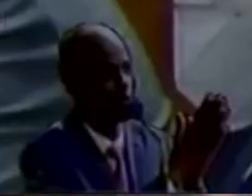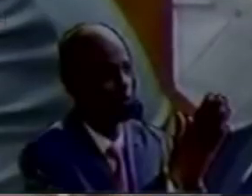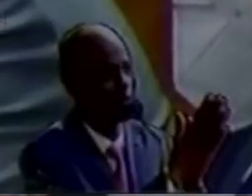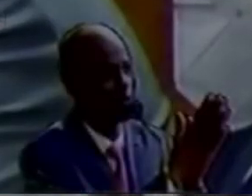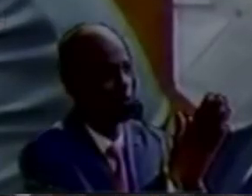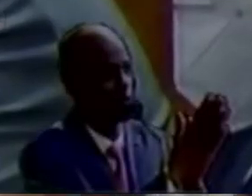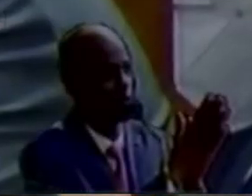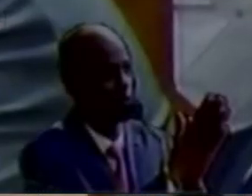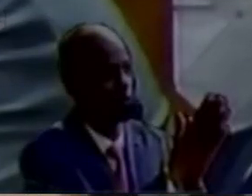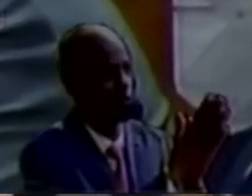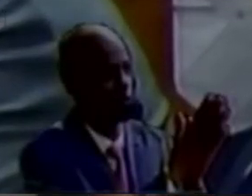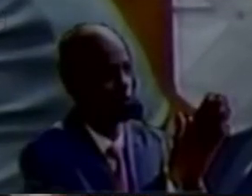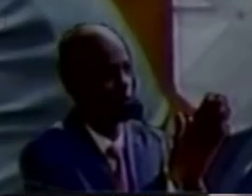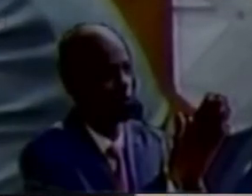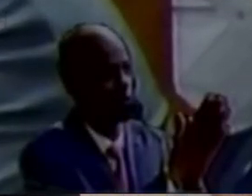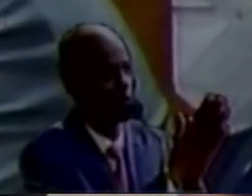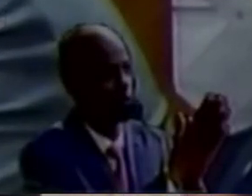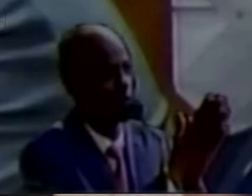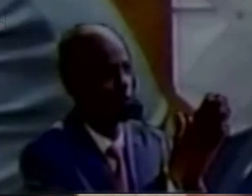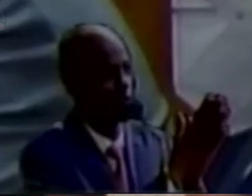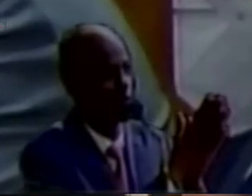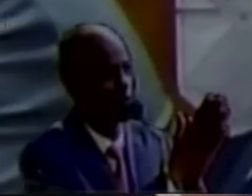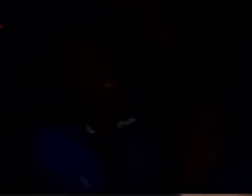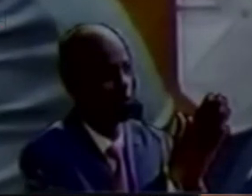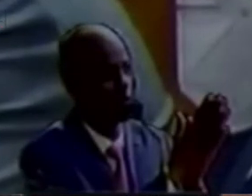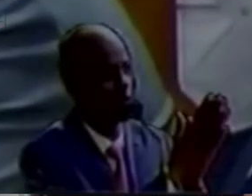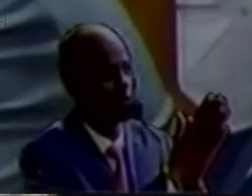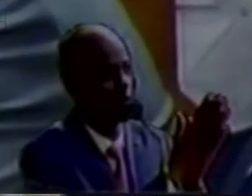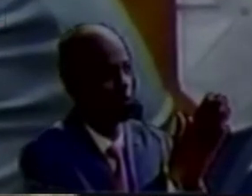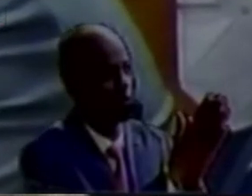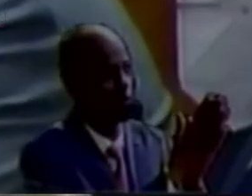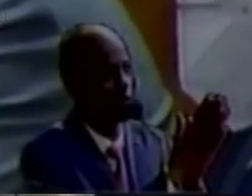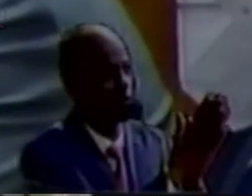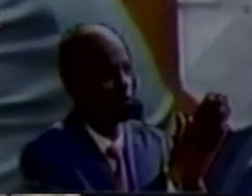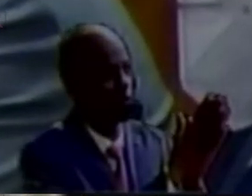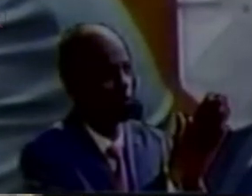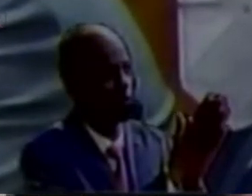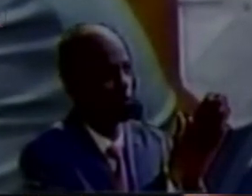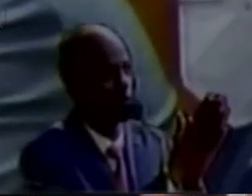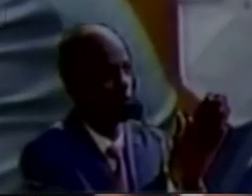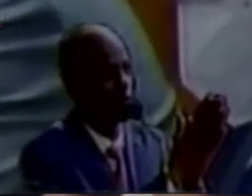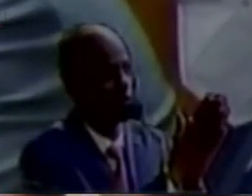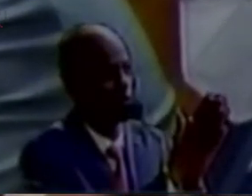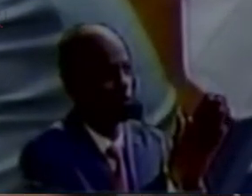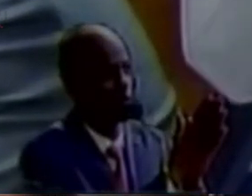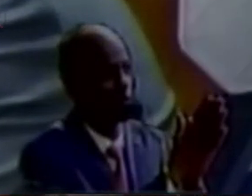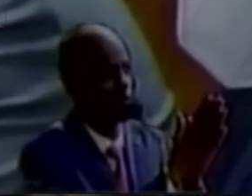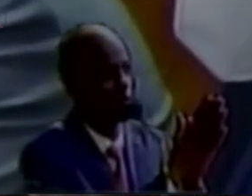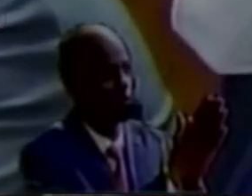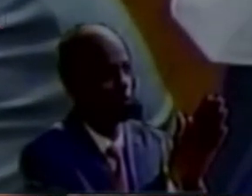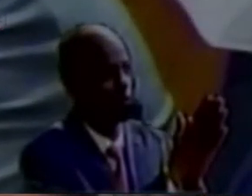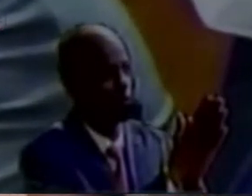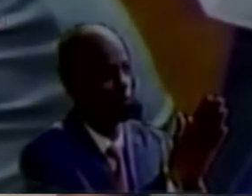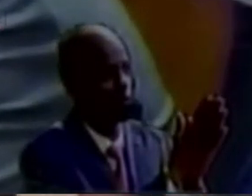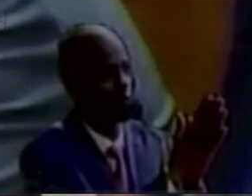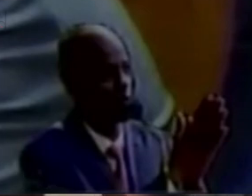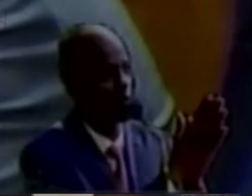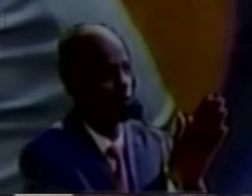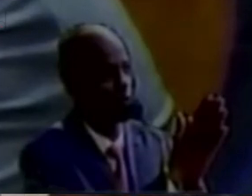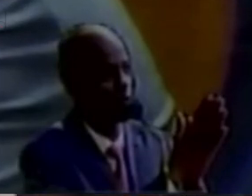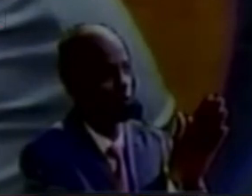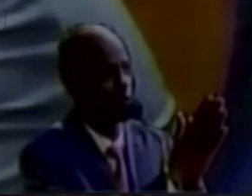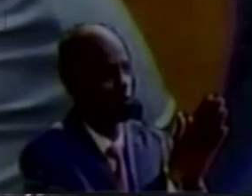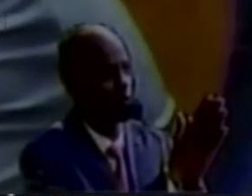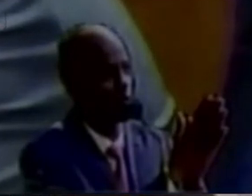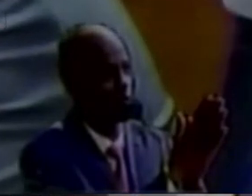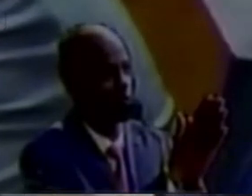spectacle hideux des décombres sanguinolents, de restes humains, des dégâts considérables au niveau